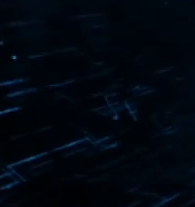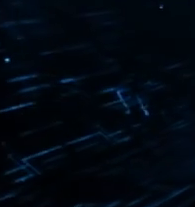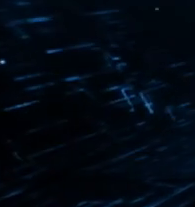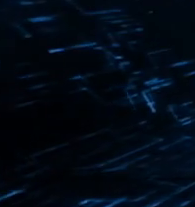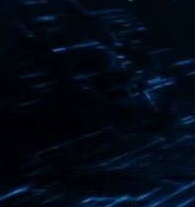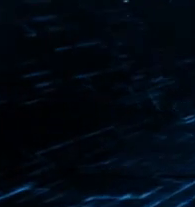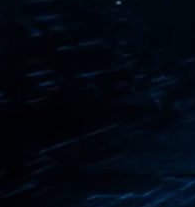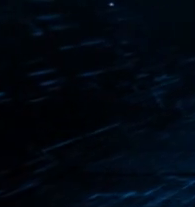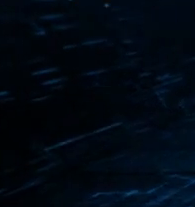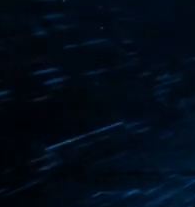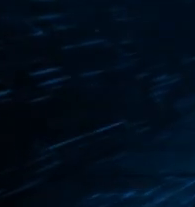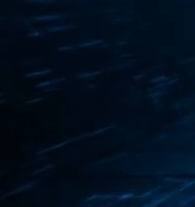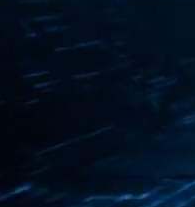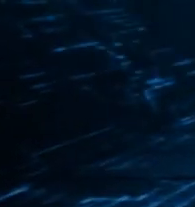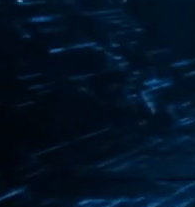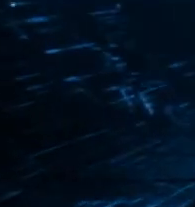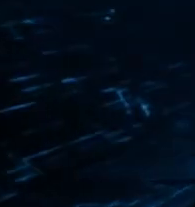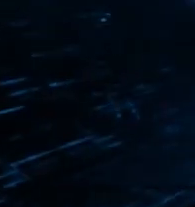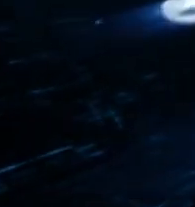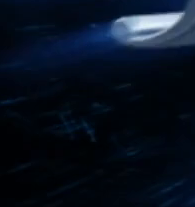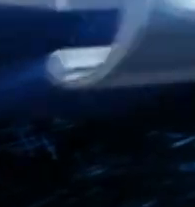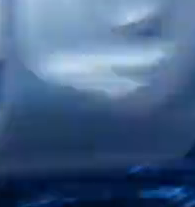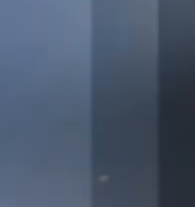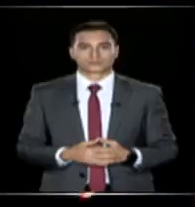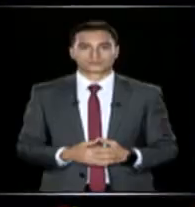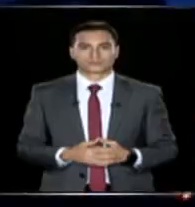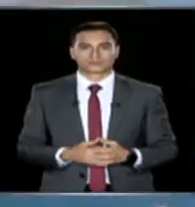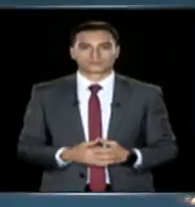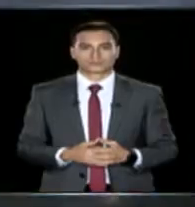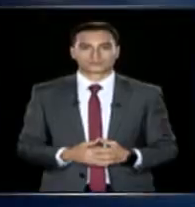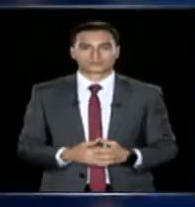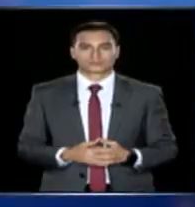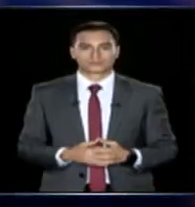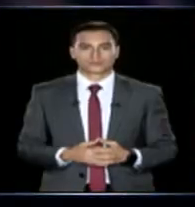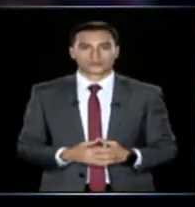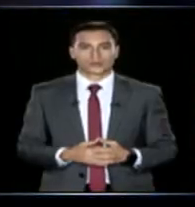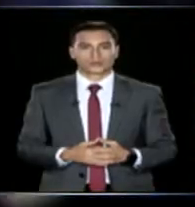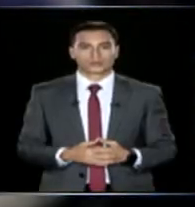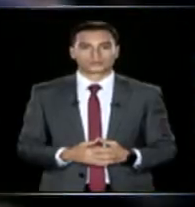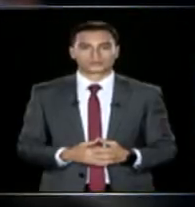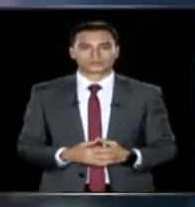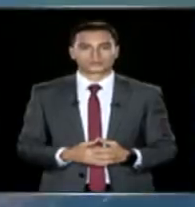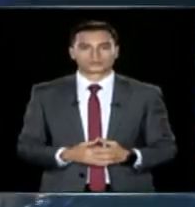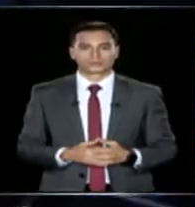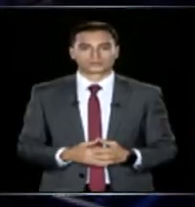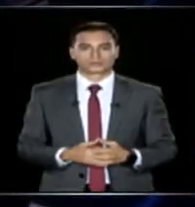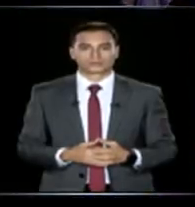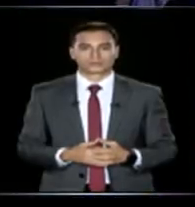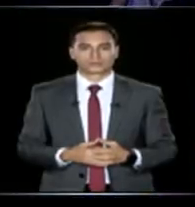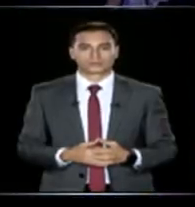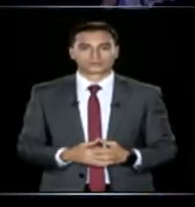في العباقرة قادرون باختلاف مع الروائي عصام